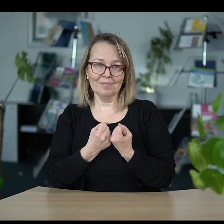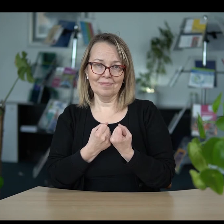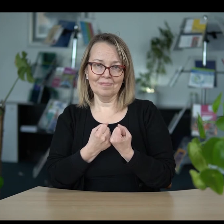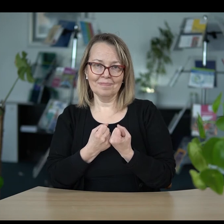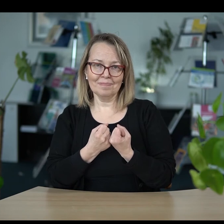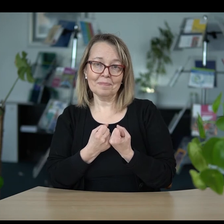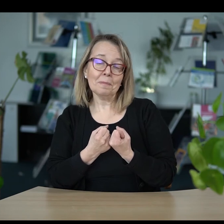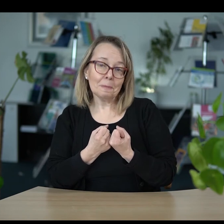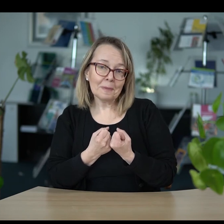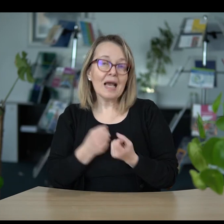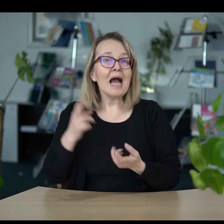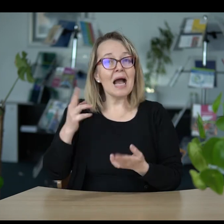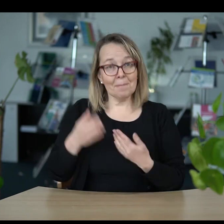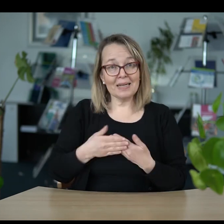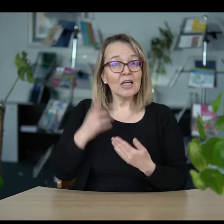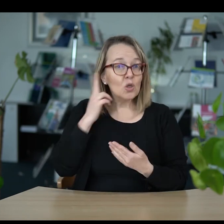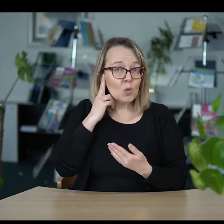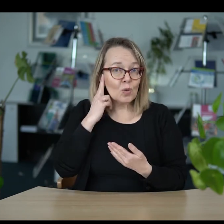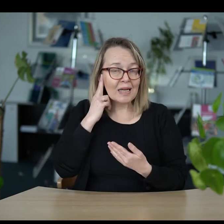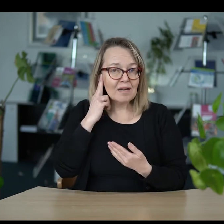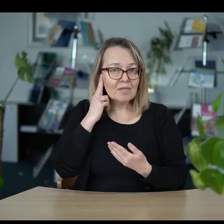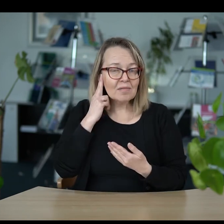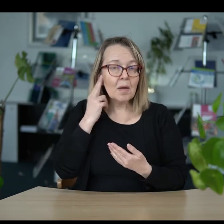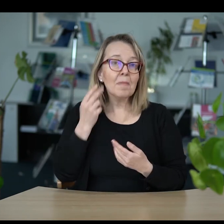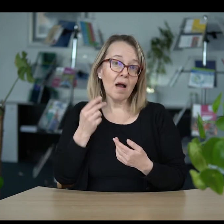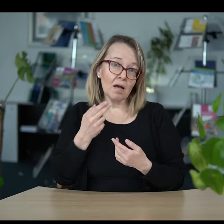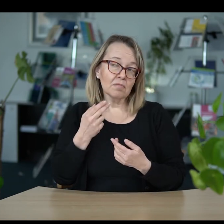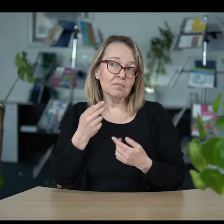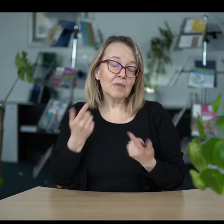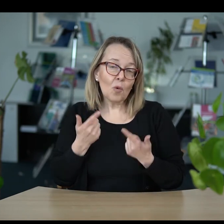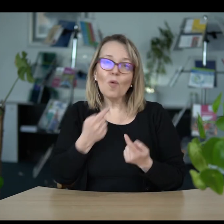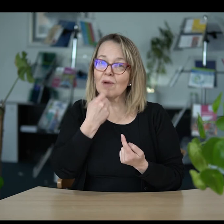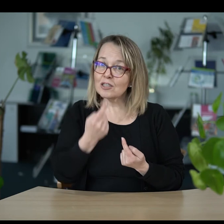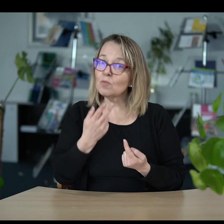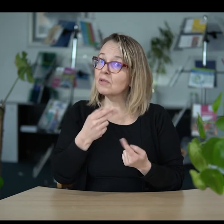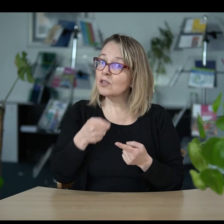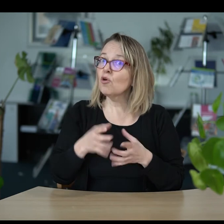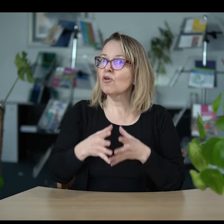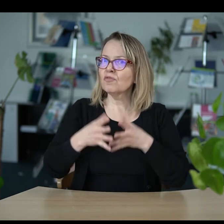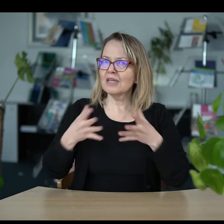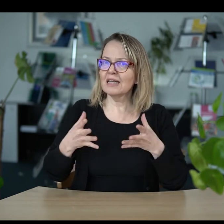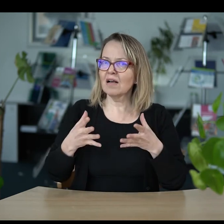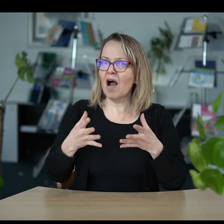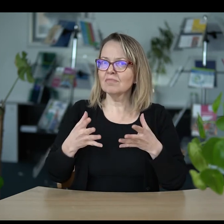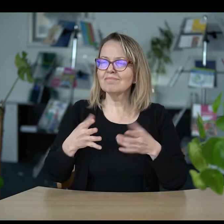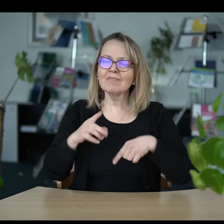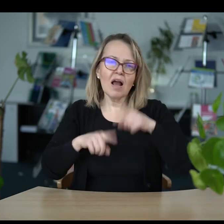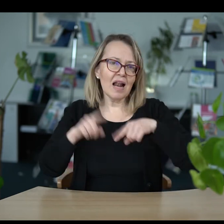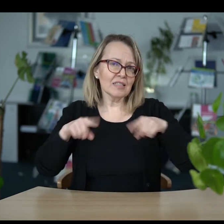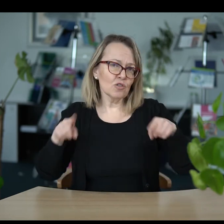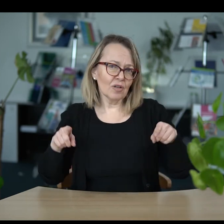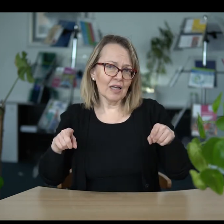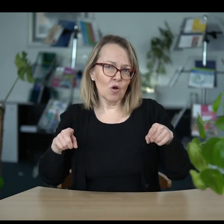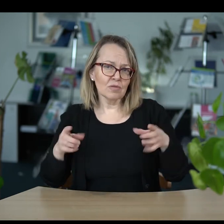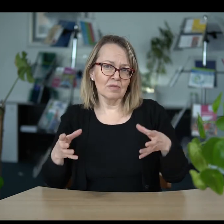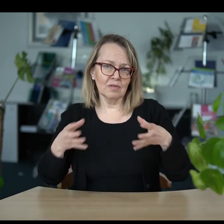starejši dobijo poleg drugih težav v starosti tudi naglušnost. Za gluhoto pa lahko